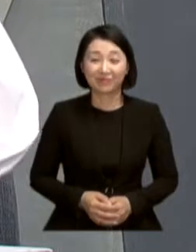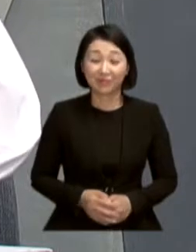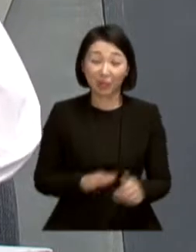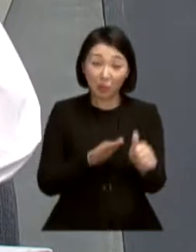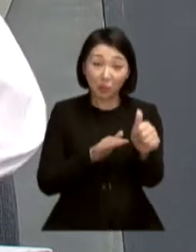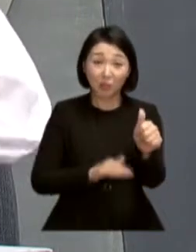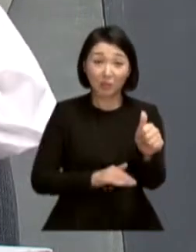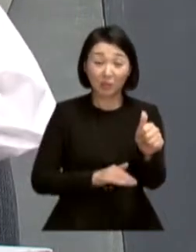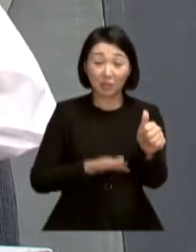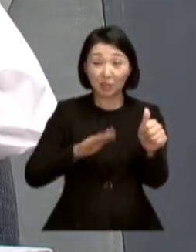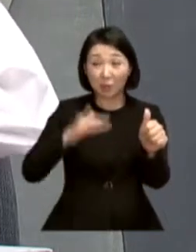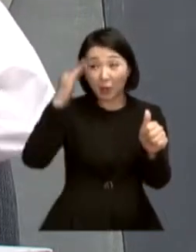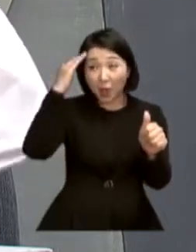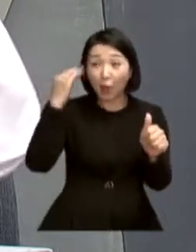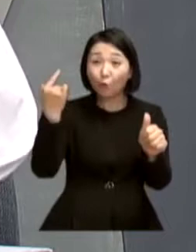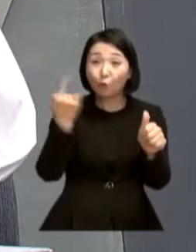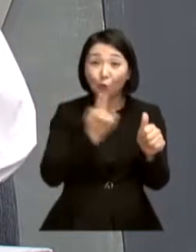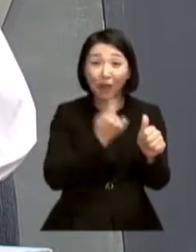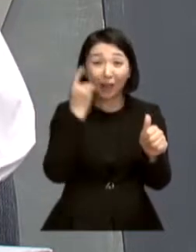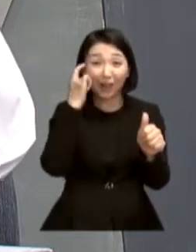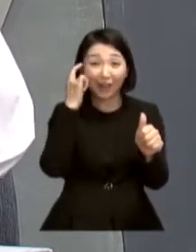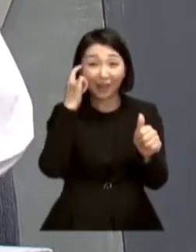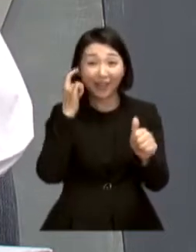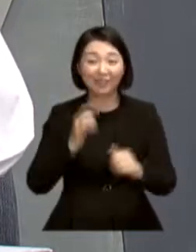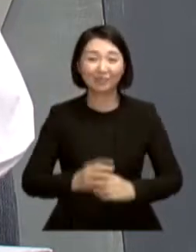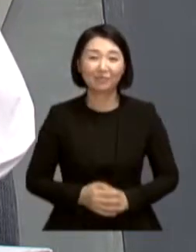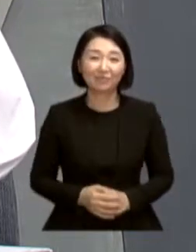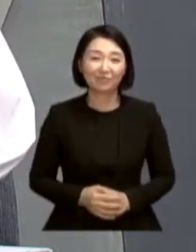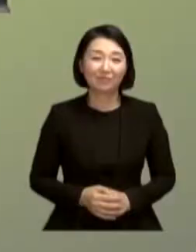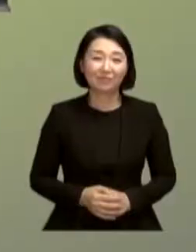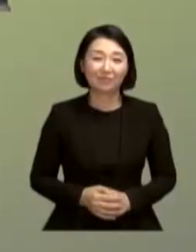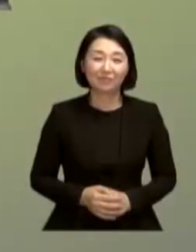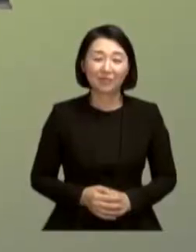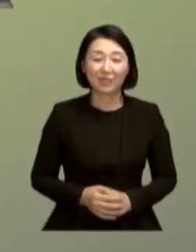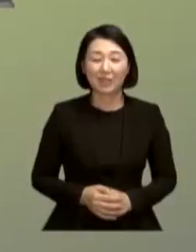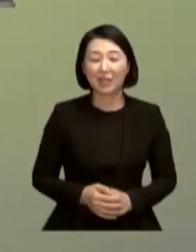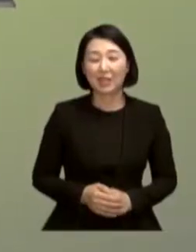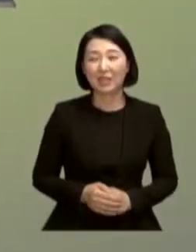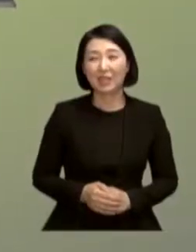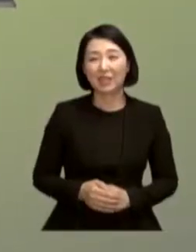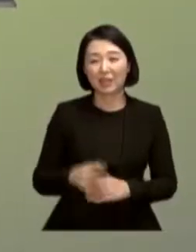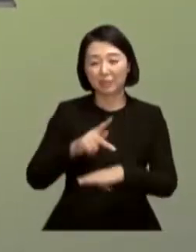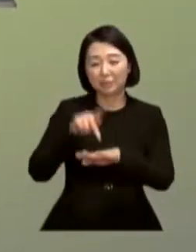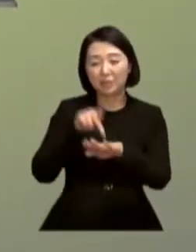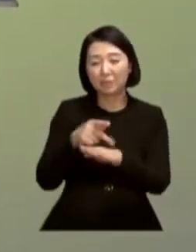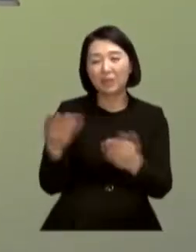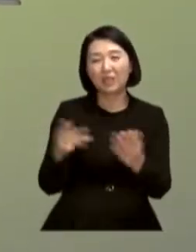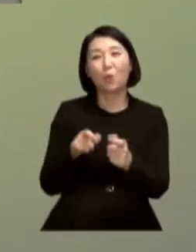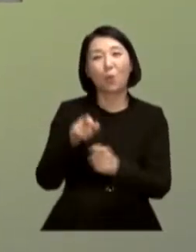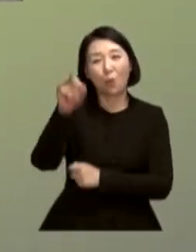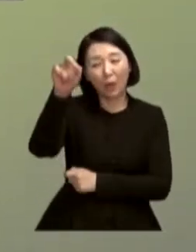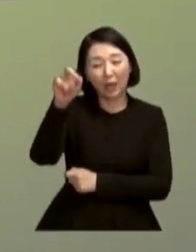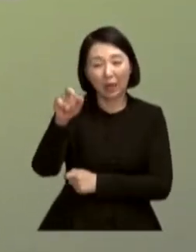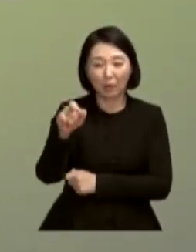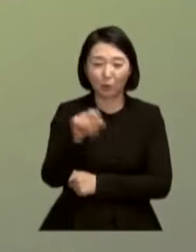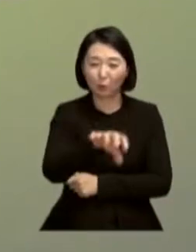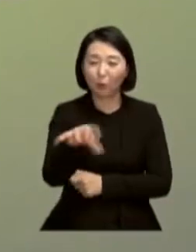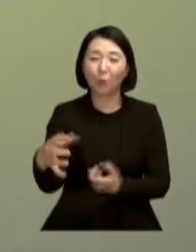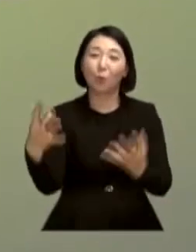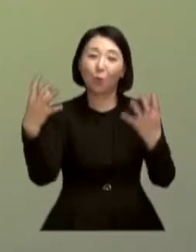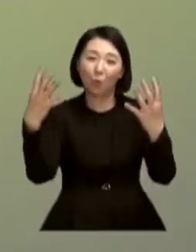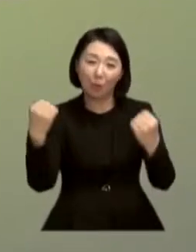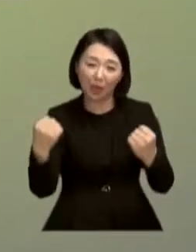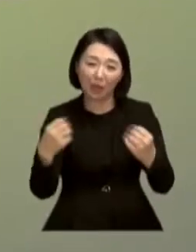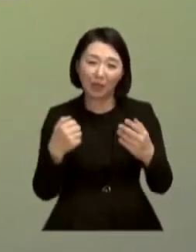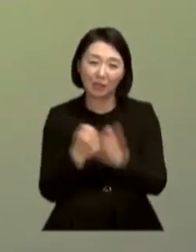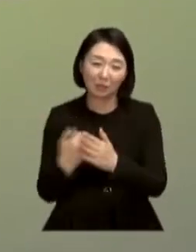이희석 선교사님, 이번에 네. 그럼 한국에 어떻게 오게 되신 거예요? 네, 오랫동안 사역을 하다 보니 하고 또 사역지가 네. 많다 보니까 사실 건강에